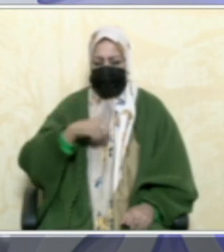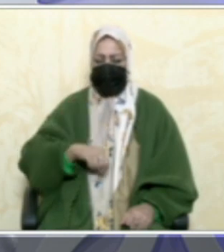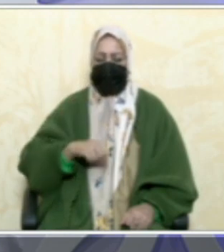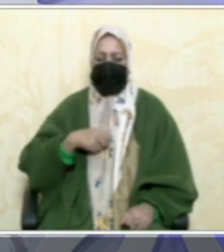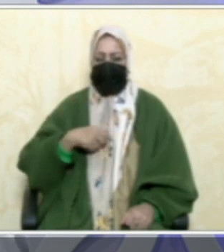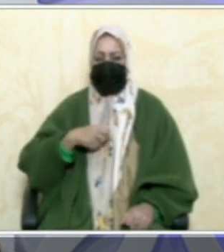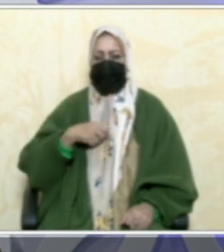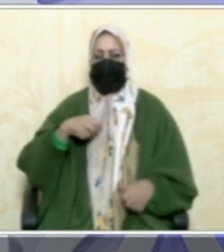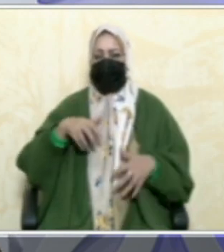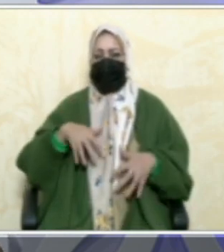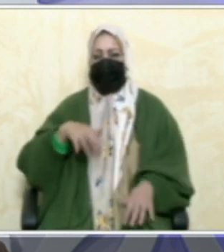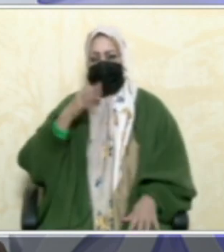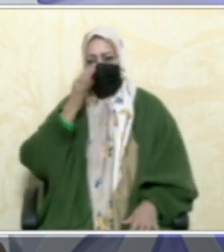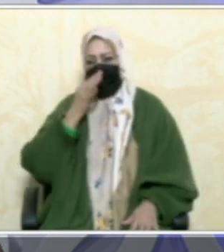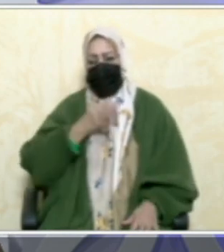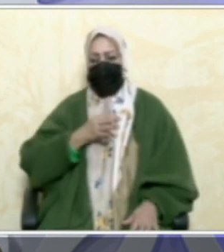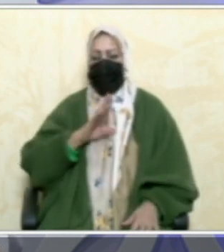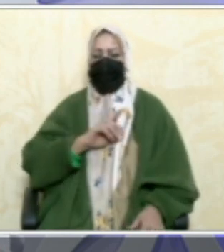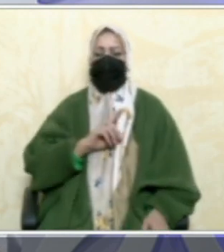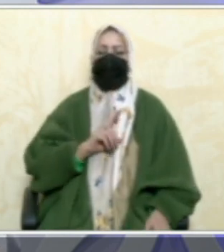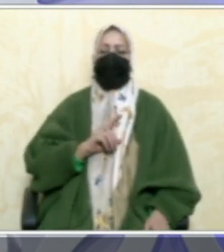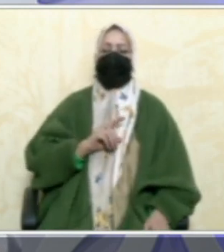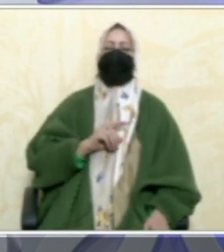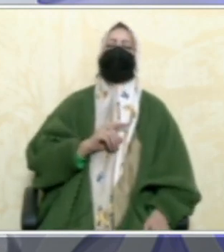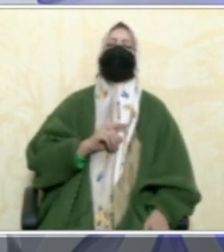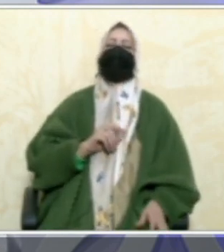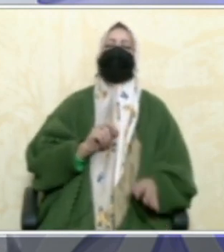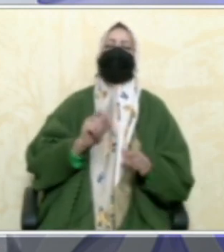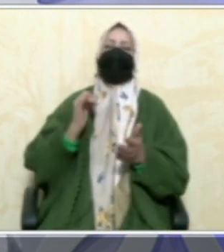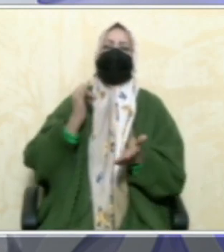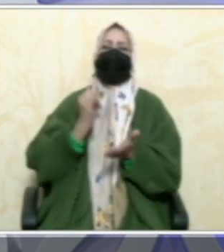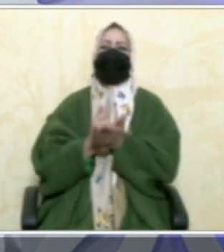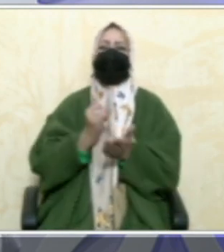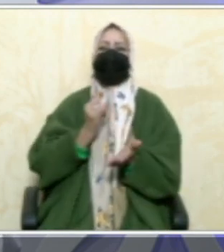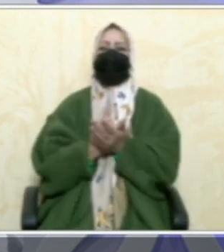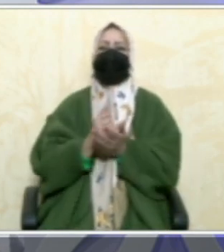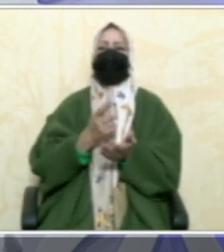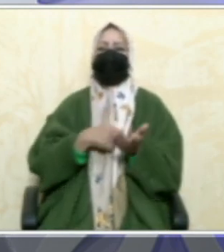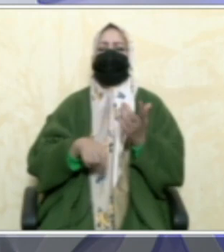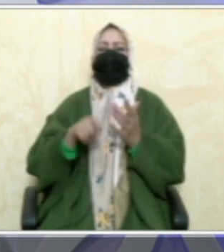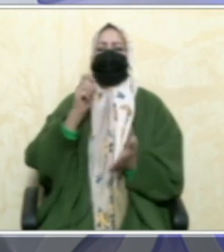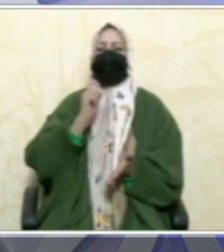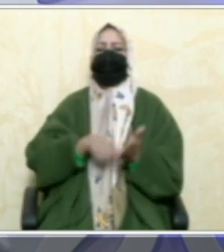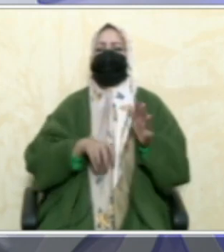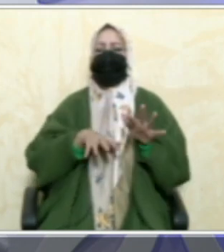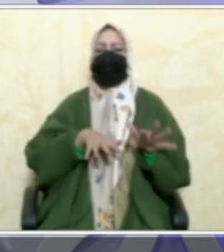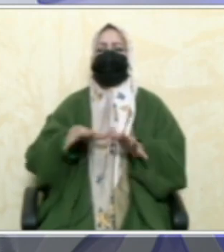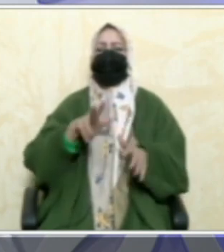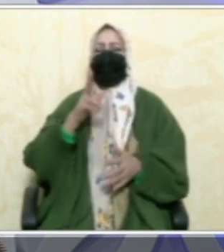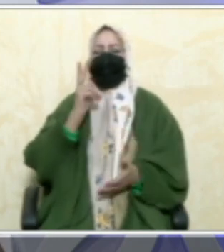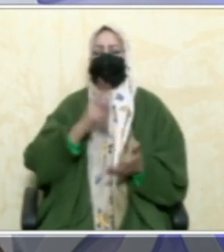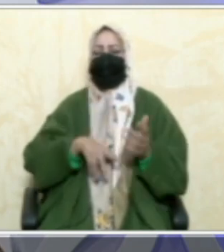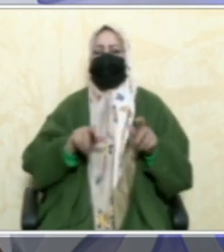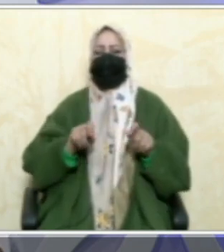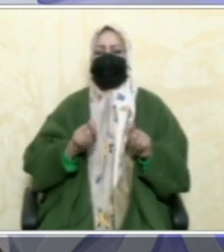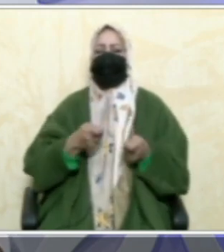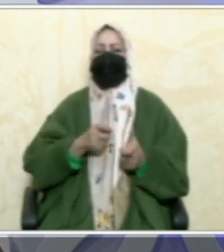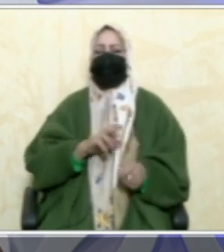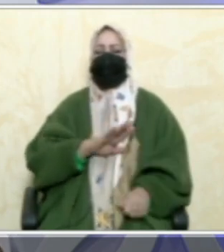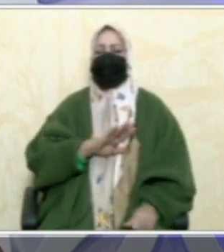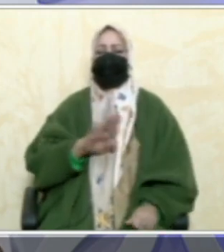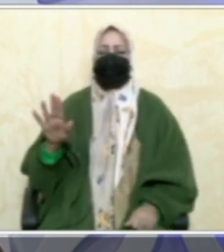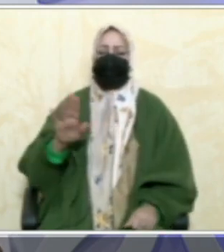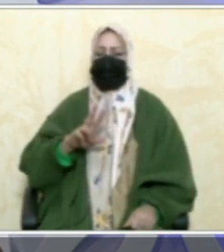وبالتالي لابد من اتخاذ الإجراءات الرادعة لهذه القناة وأي قناة أخرى تسير